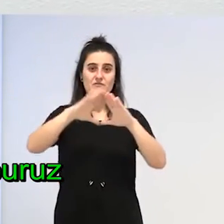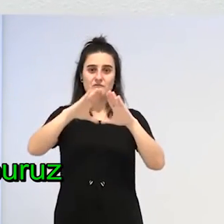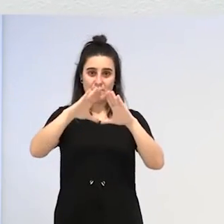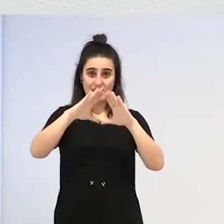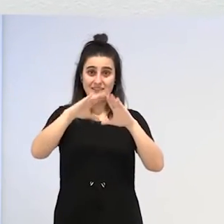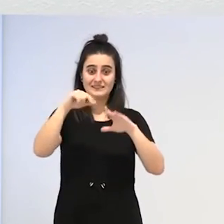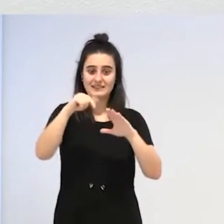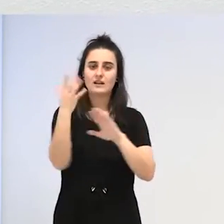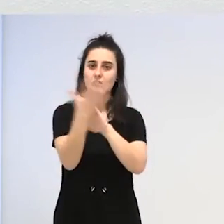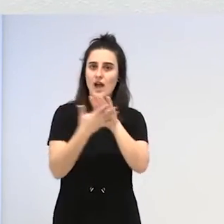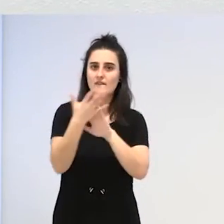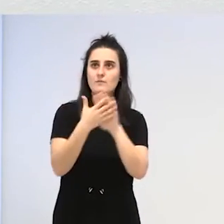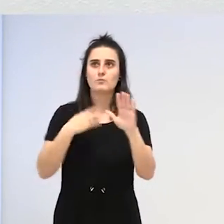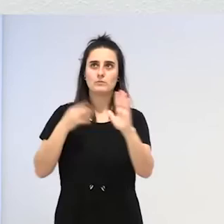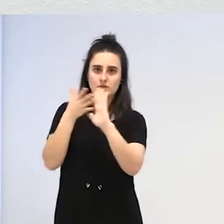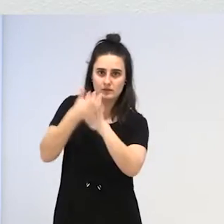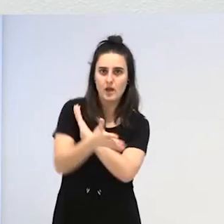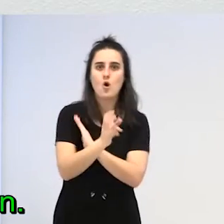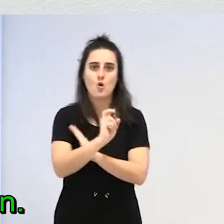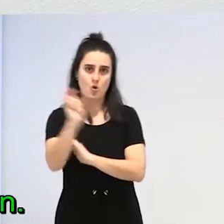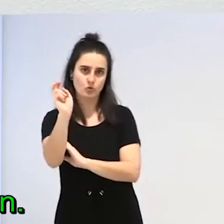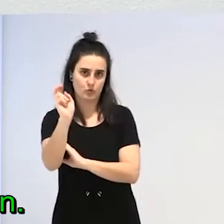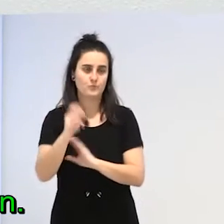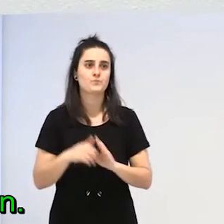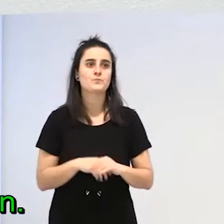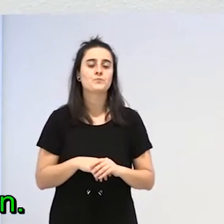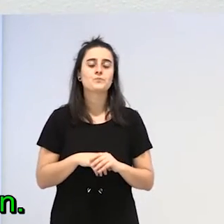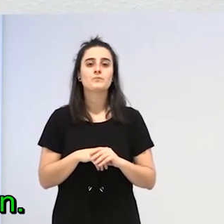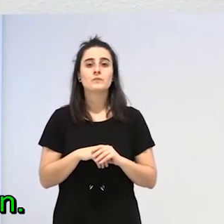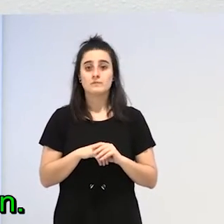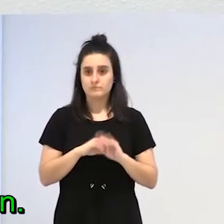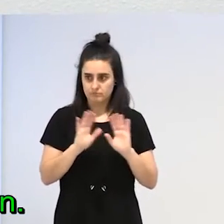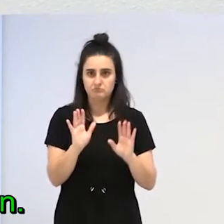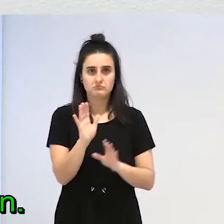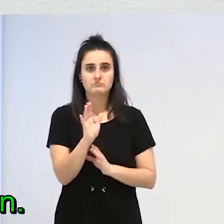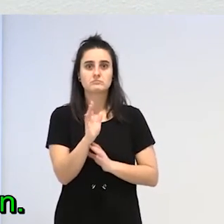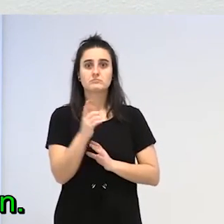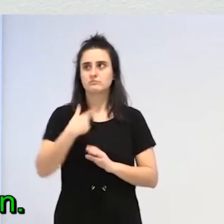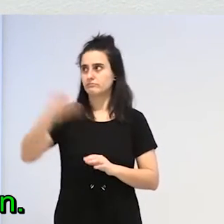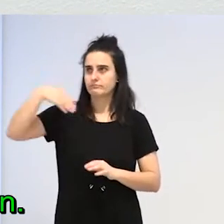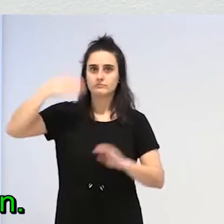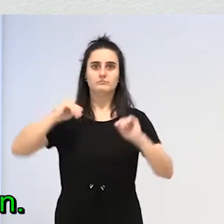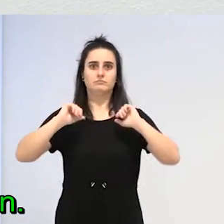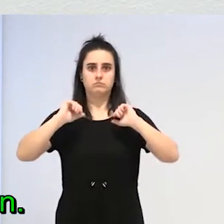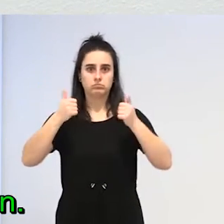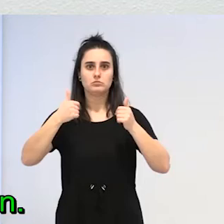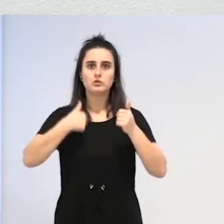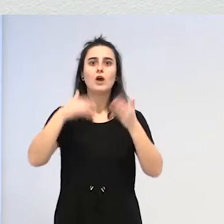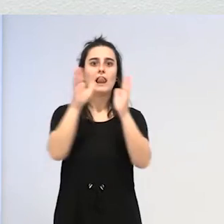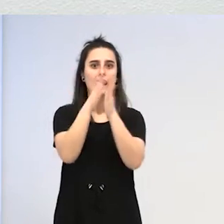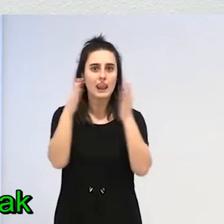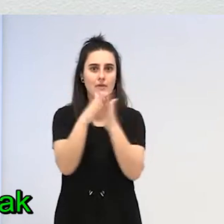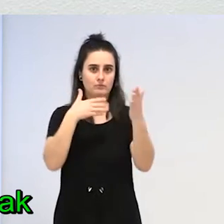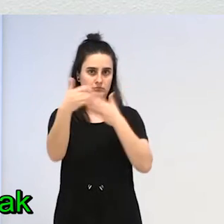hitz egitean beste deskribapen bat eman dezakegu. Baina bai, lehen hasieran gizonak irakurtzen hasi